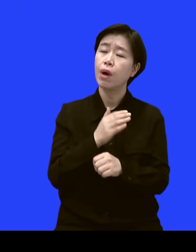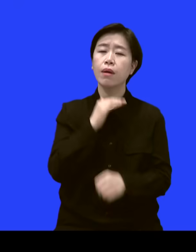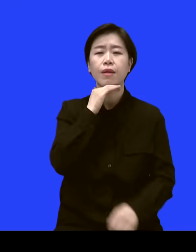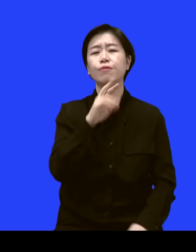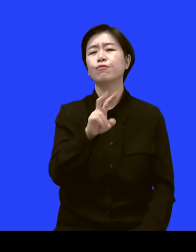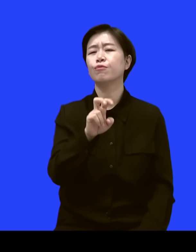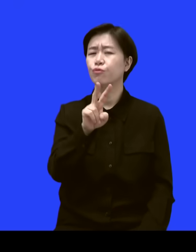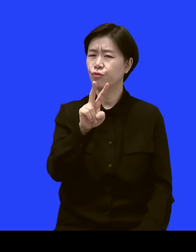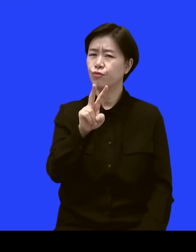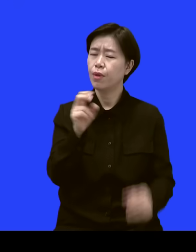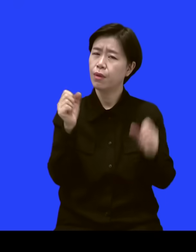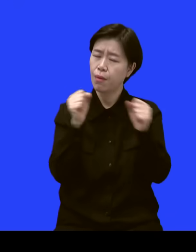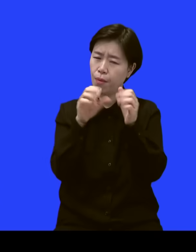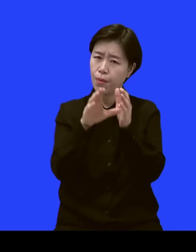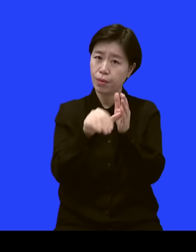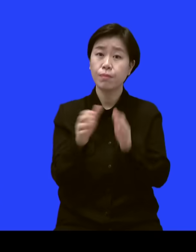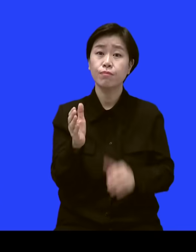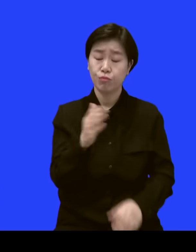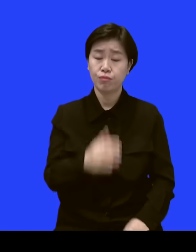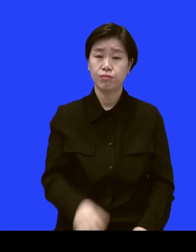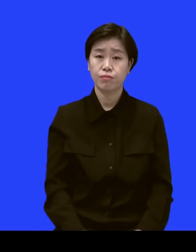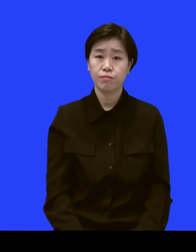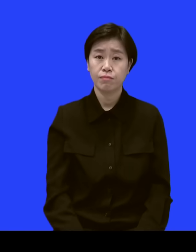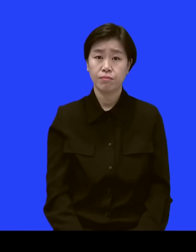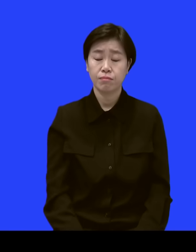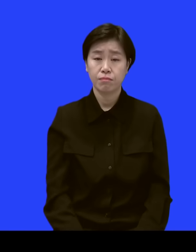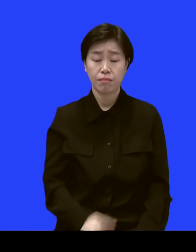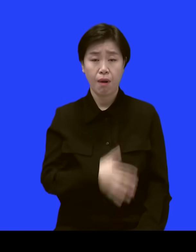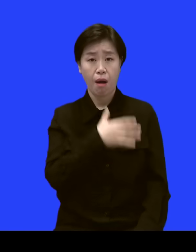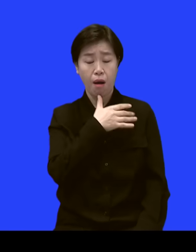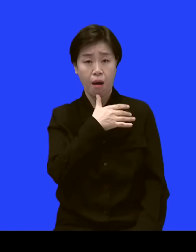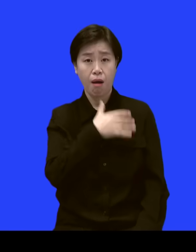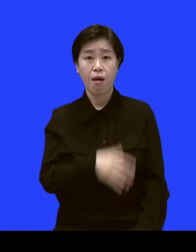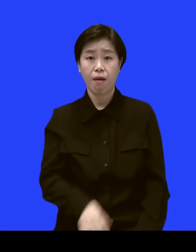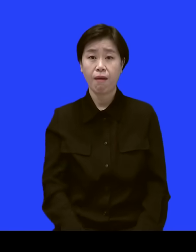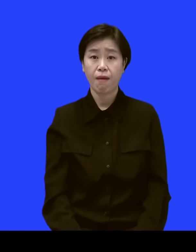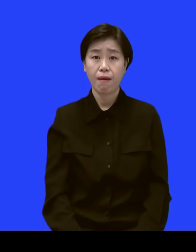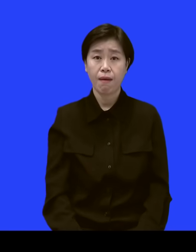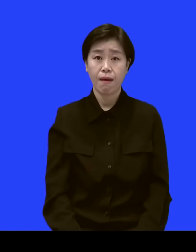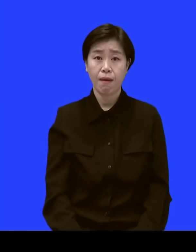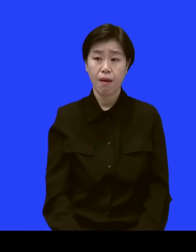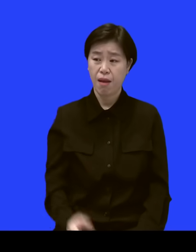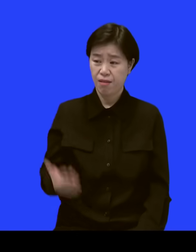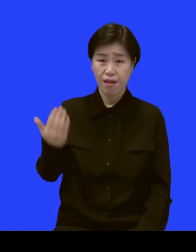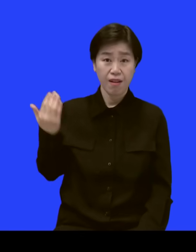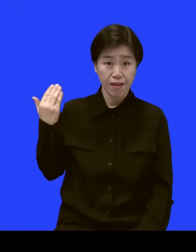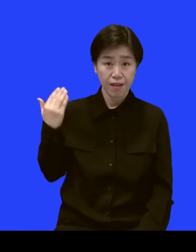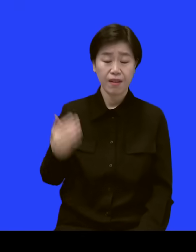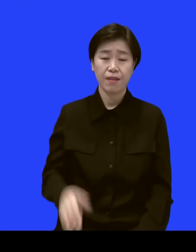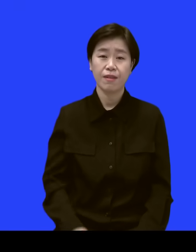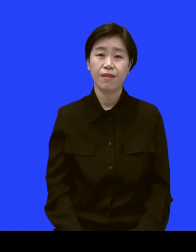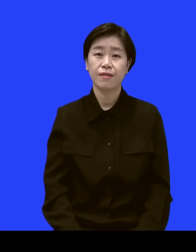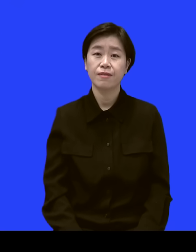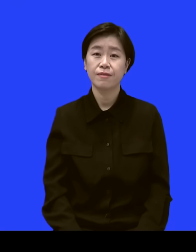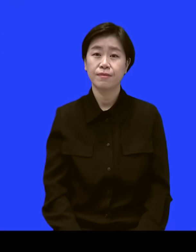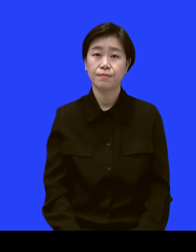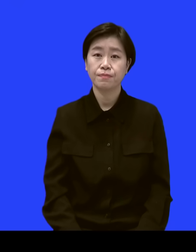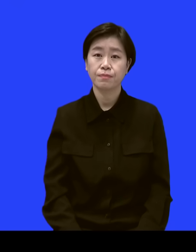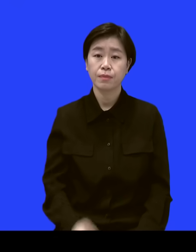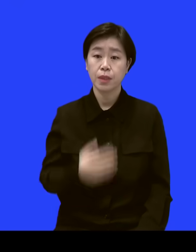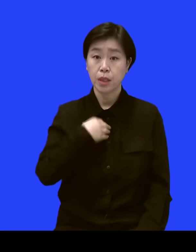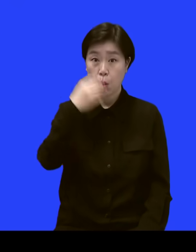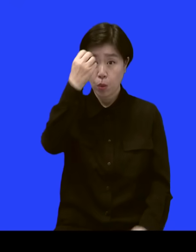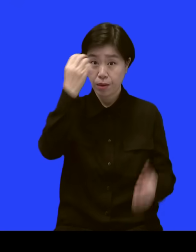22살 겨울쯤부터 이제 시작이 됐던 것 같아요. 예. 그 전에도 우리가 이제 학교에